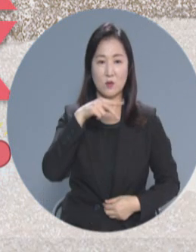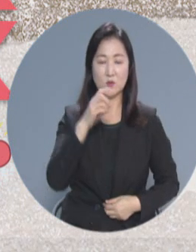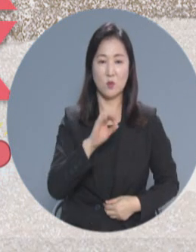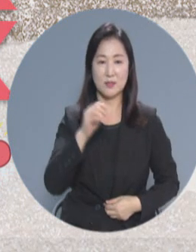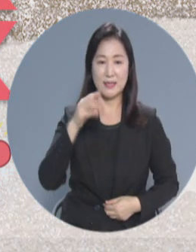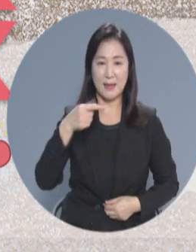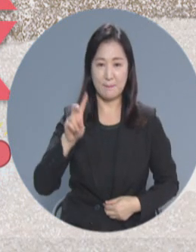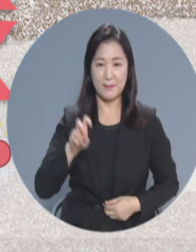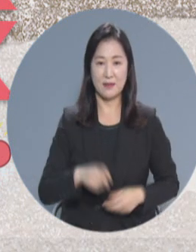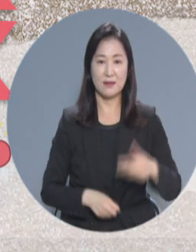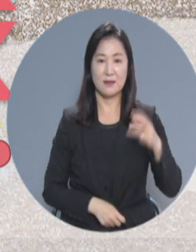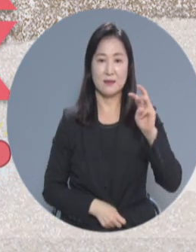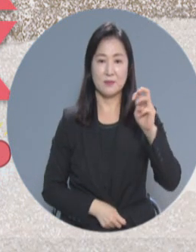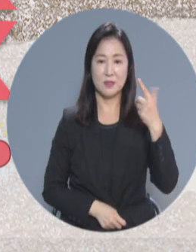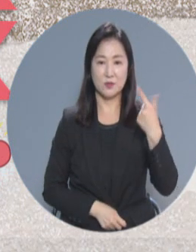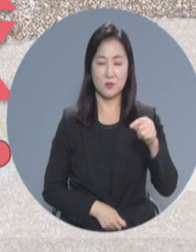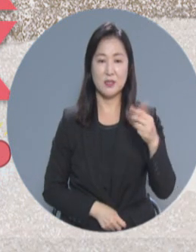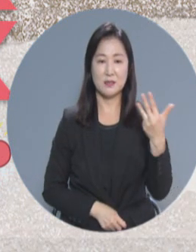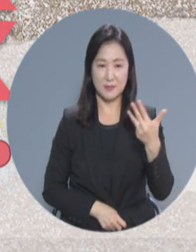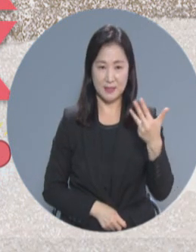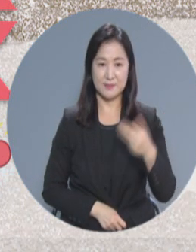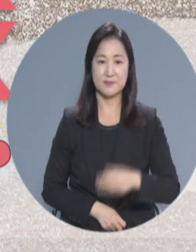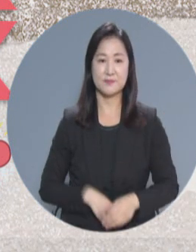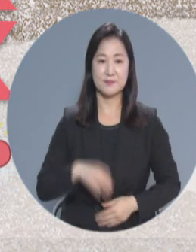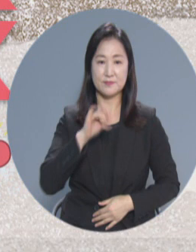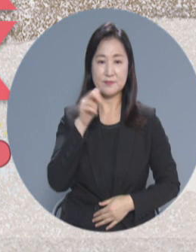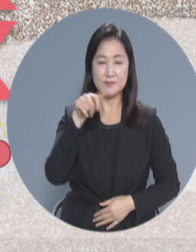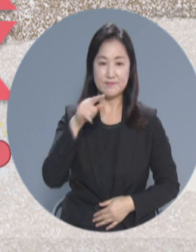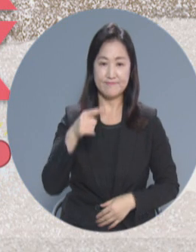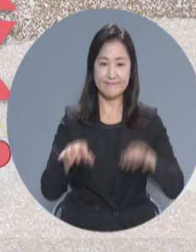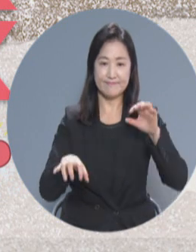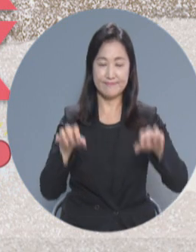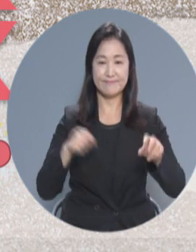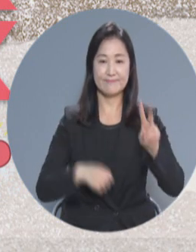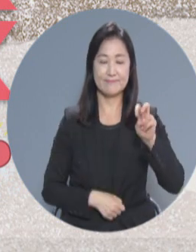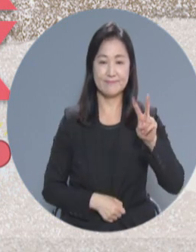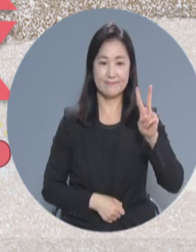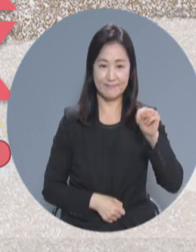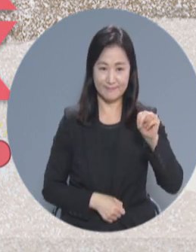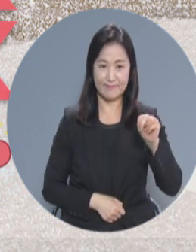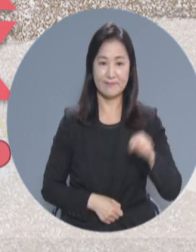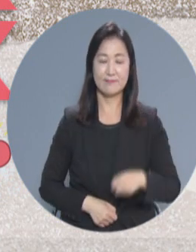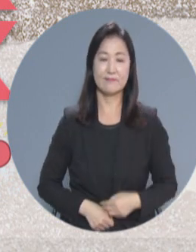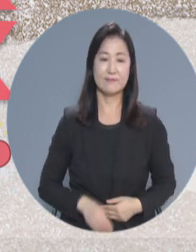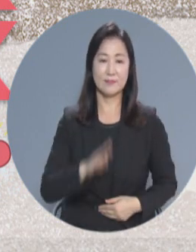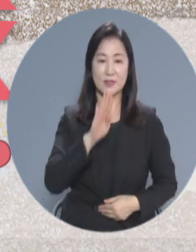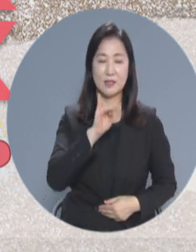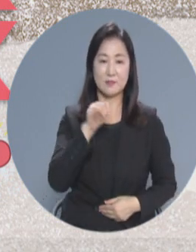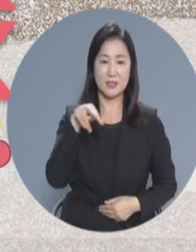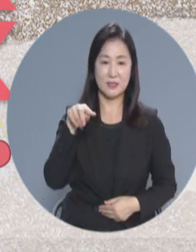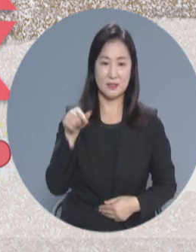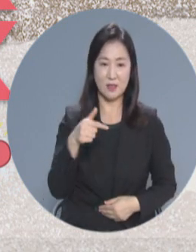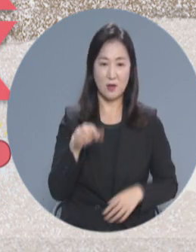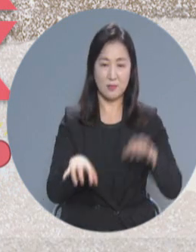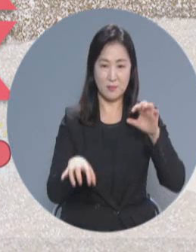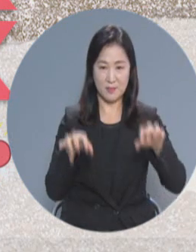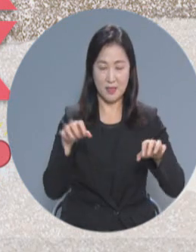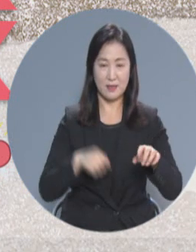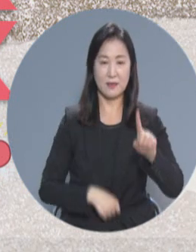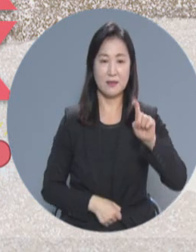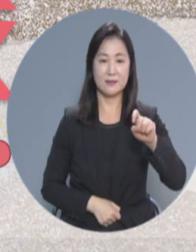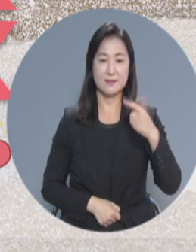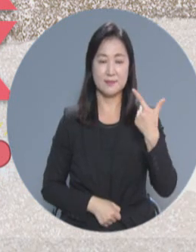동일면 봉남마을 주민 일동 36만 8천 원, 순천시 나간면 이곡마을 주민 일동 22만 원,